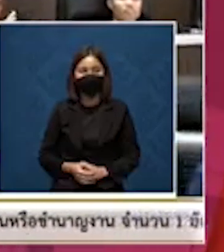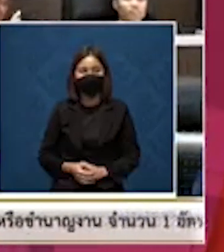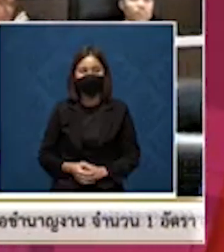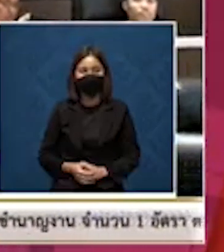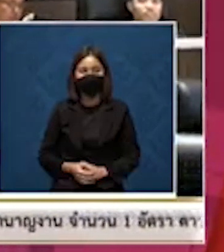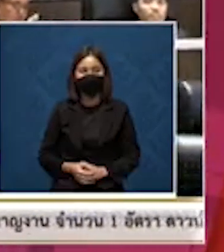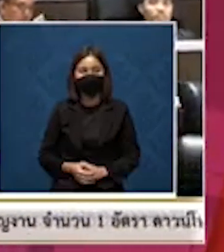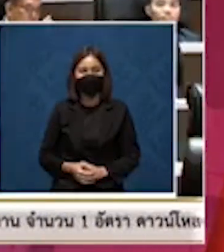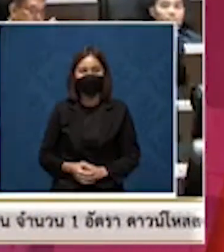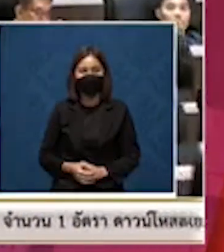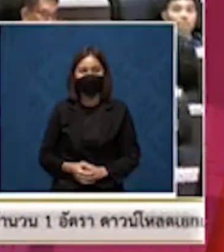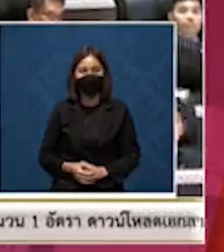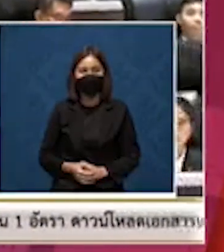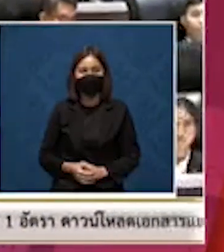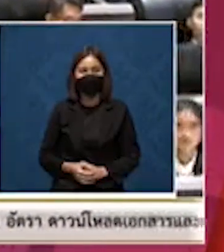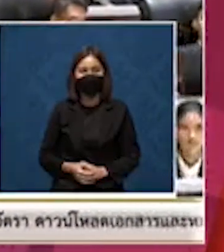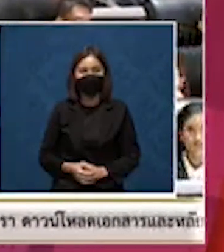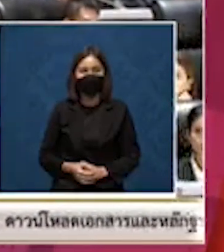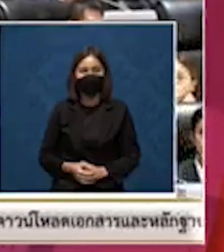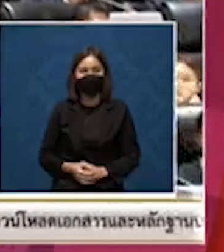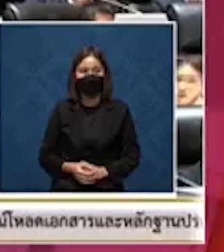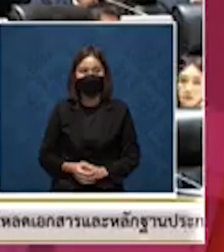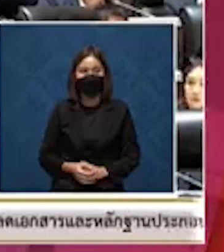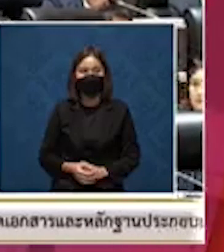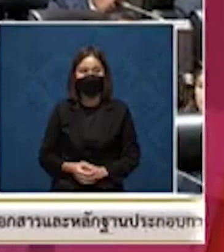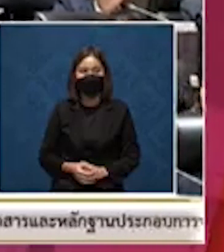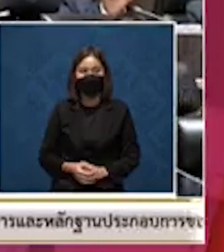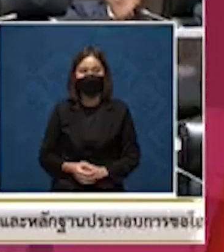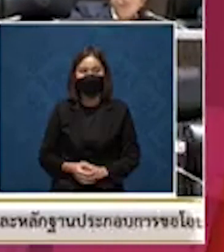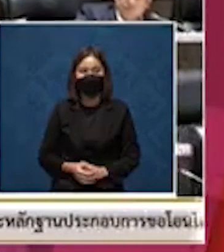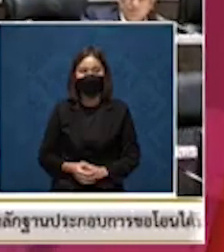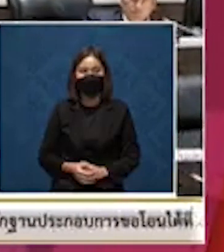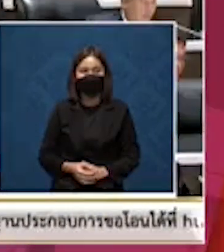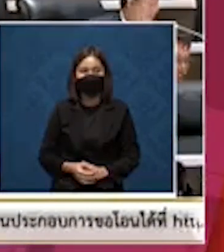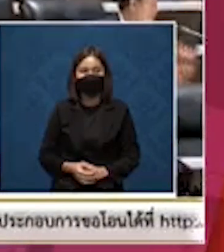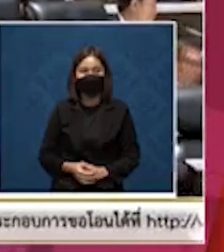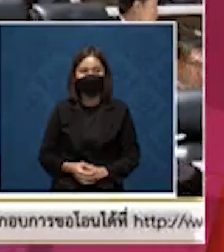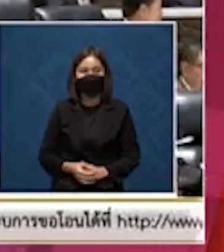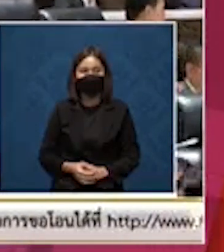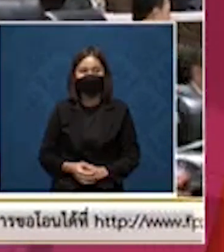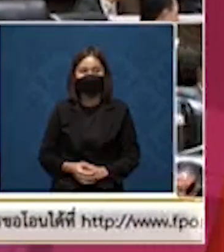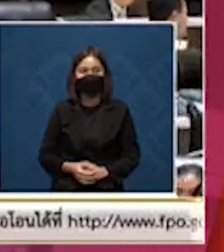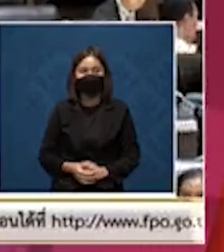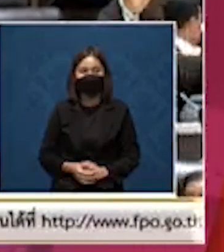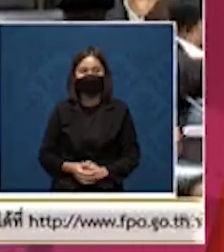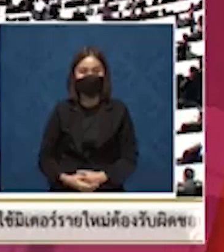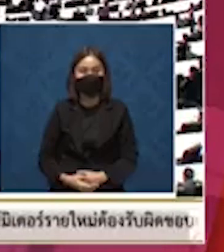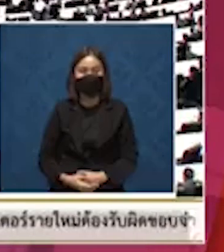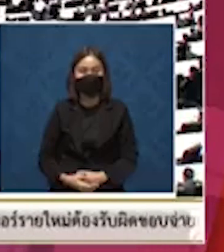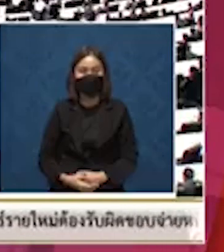ณพิธาอยู่ด้วยพรรคเราก็ตกลง8พรรคนะตกลงก็จะเสนอชื่อคุณพิธา